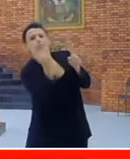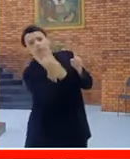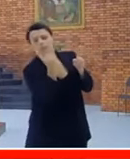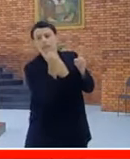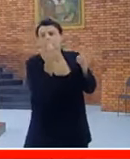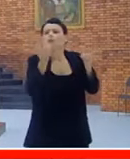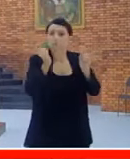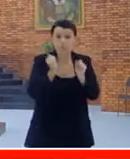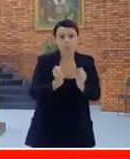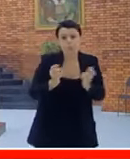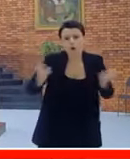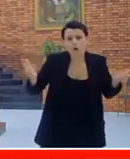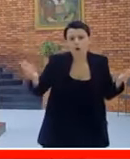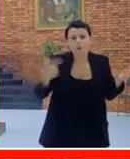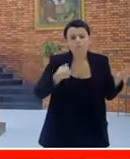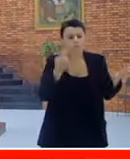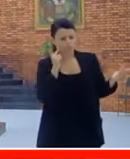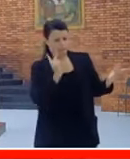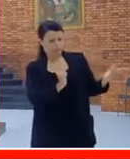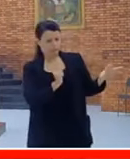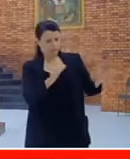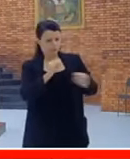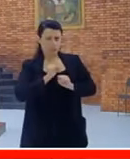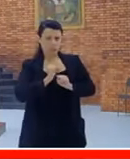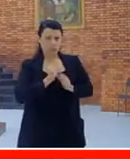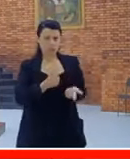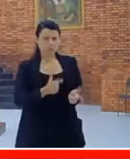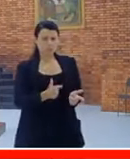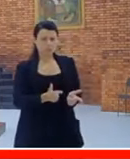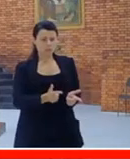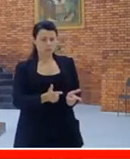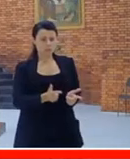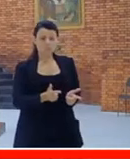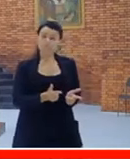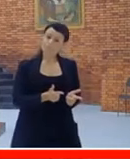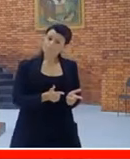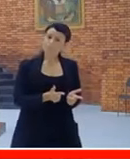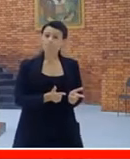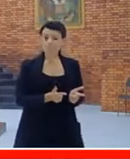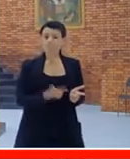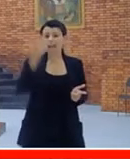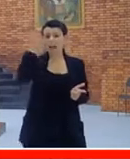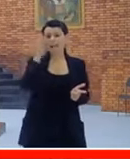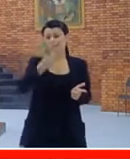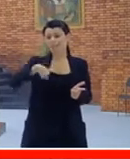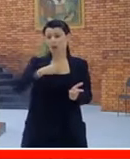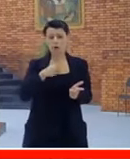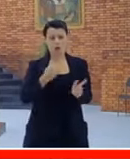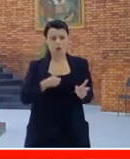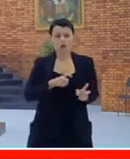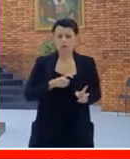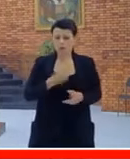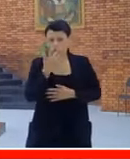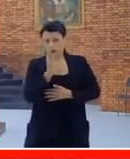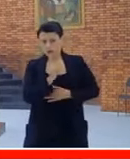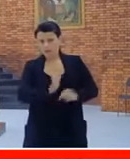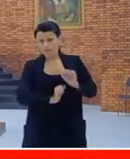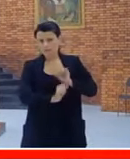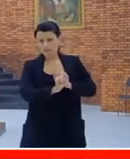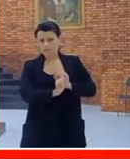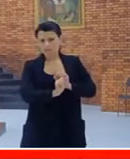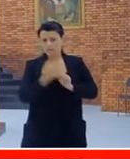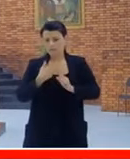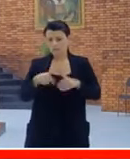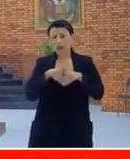e quindi sembrarci inaffidabile. Per questo rischiamo di non salirci sopra, di rimanere ancorati